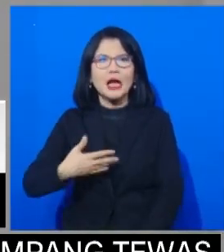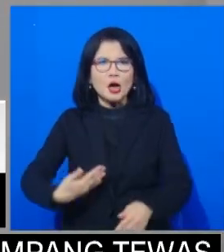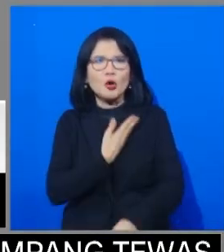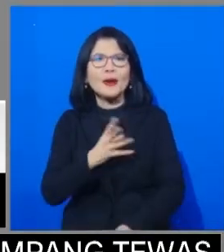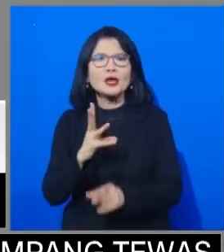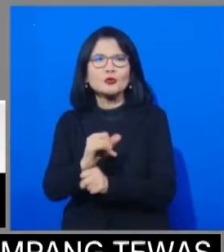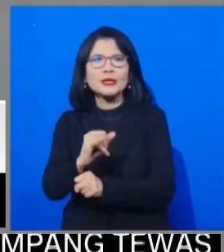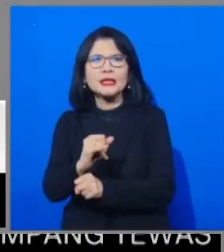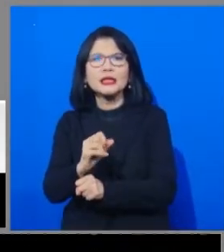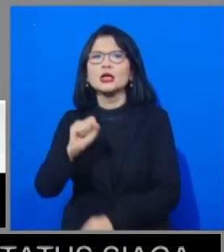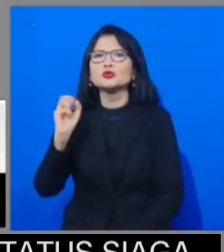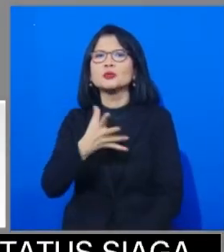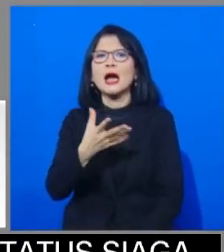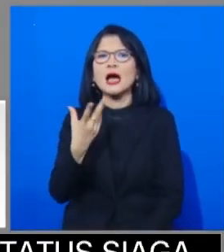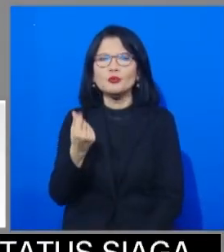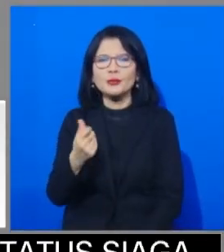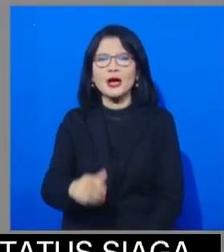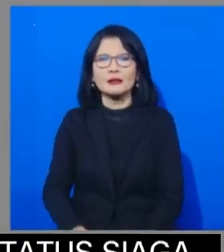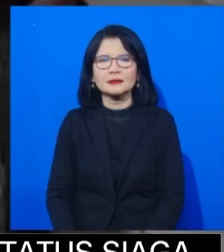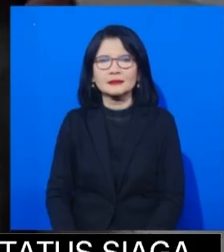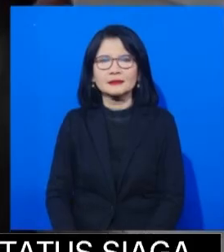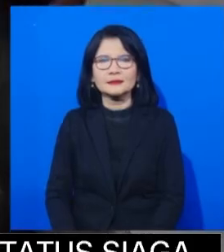kerugian hingga jutaan rupiah Indonesia